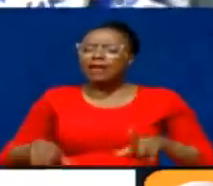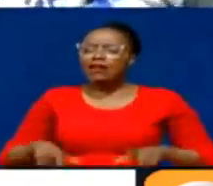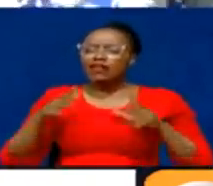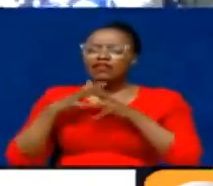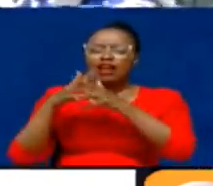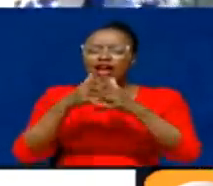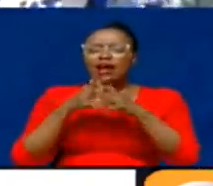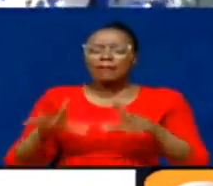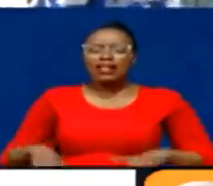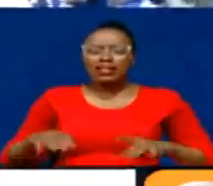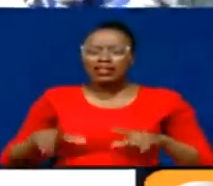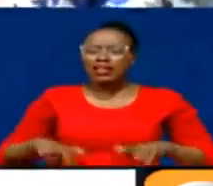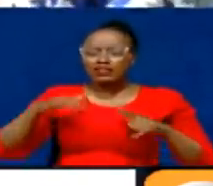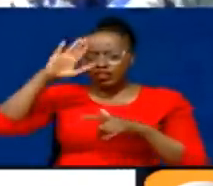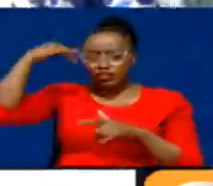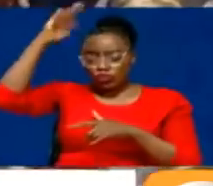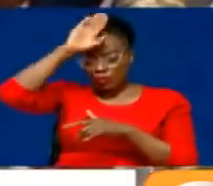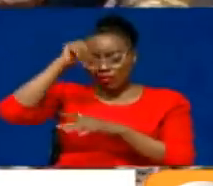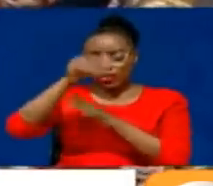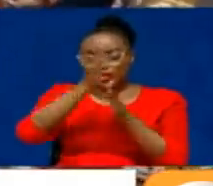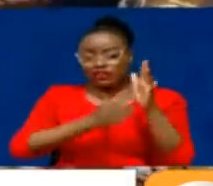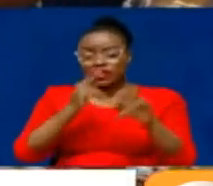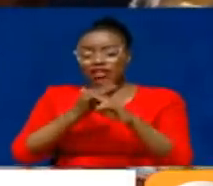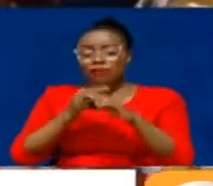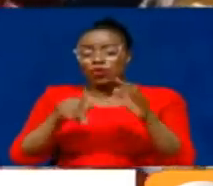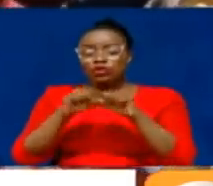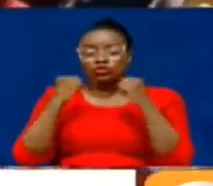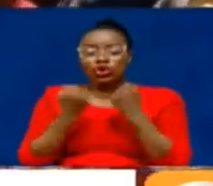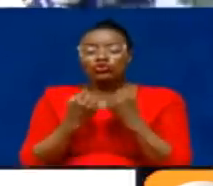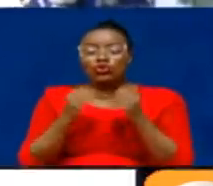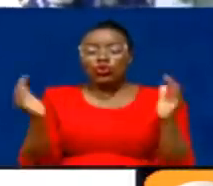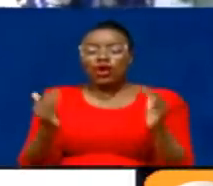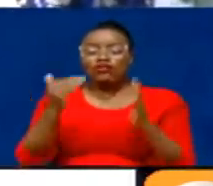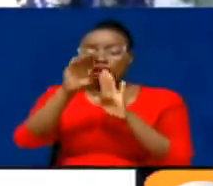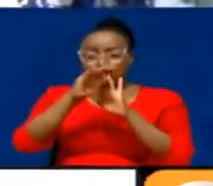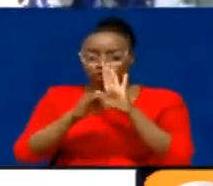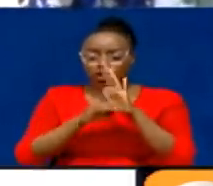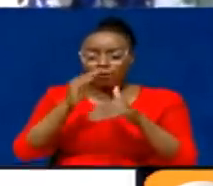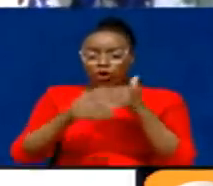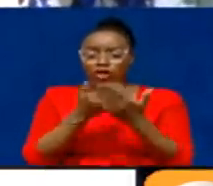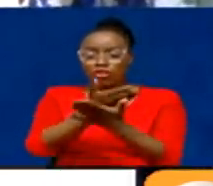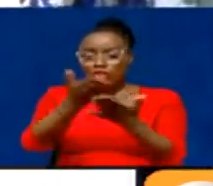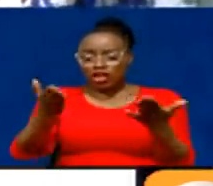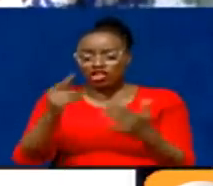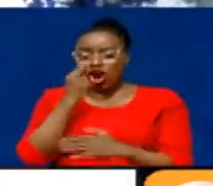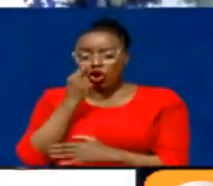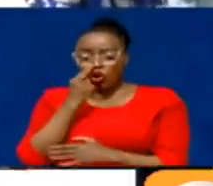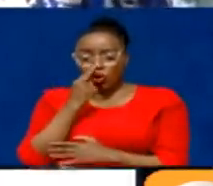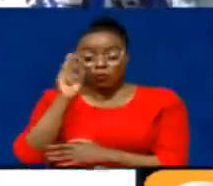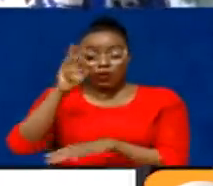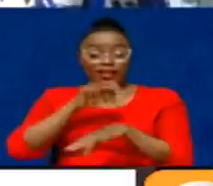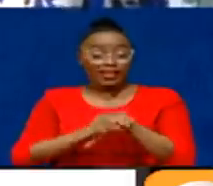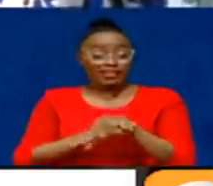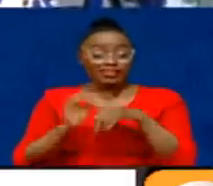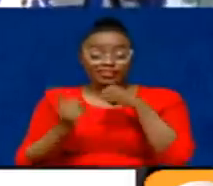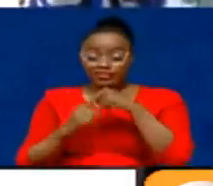Marekani, nimeishi Dubai. Ni mpango ambao unaitwa social welfare program. Kila mmoja wenu katika nyumba yenu atakuwa